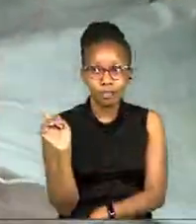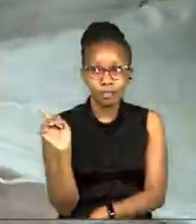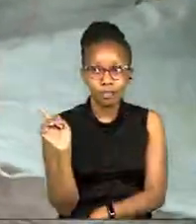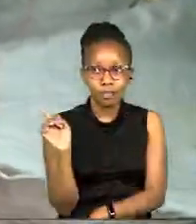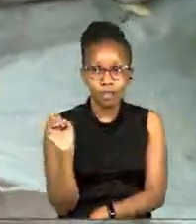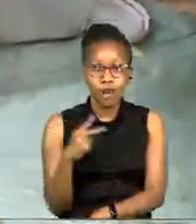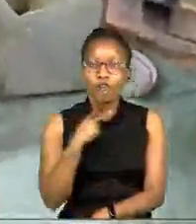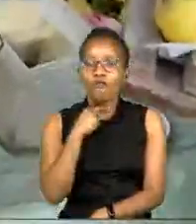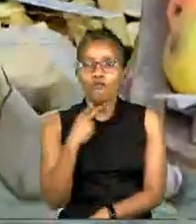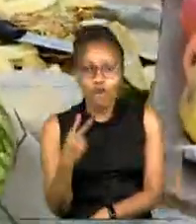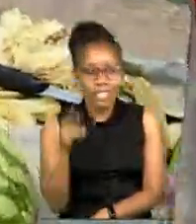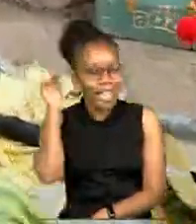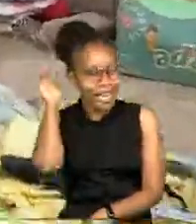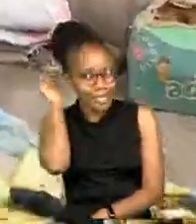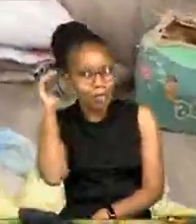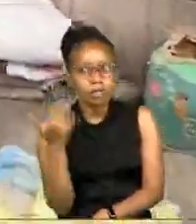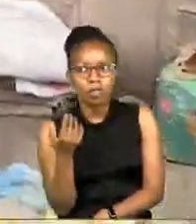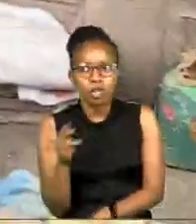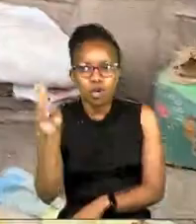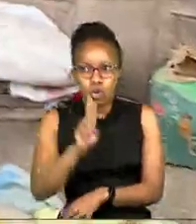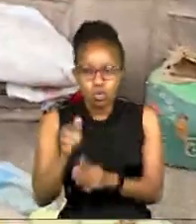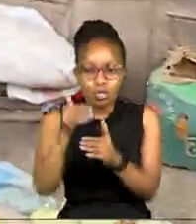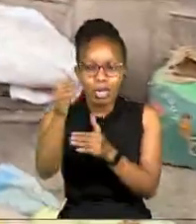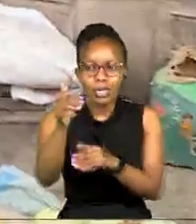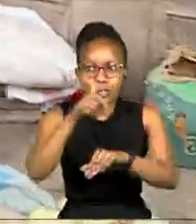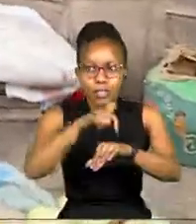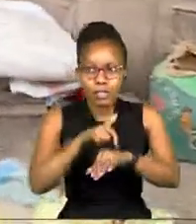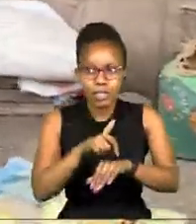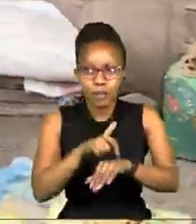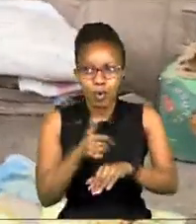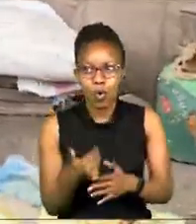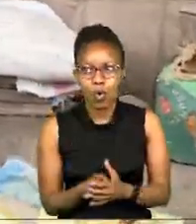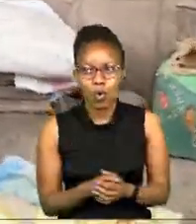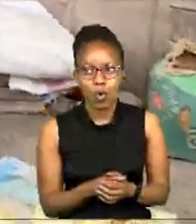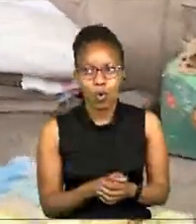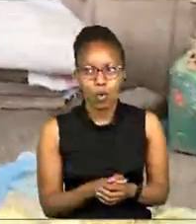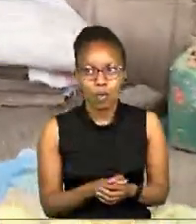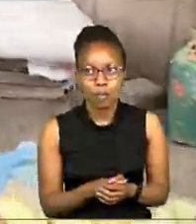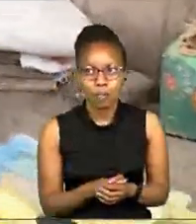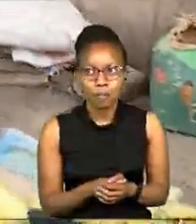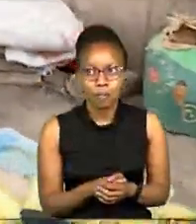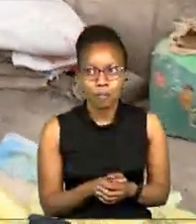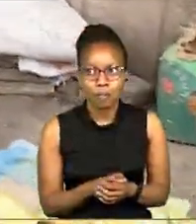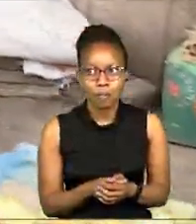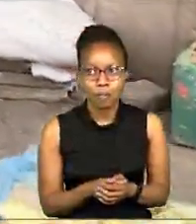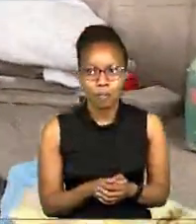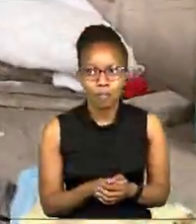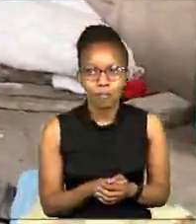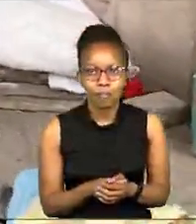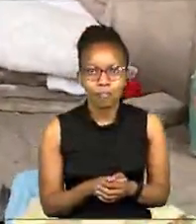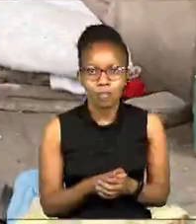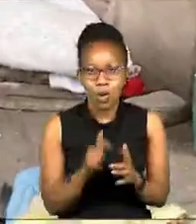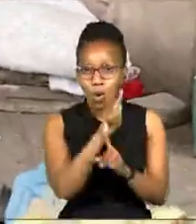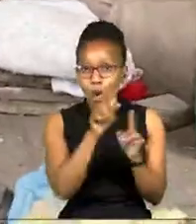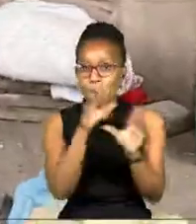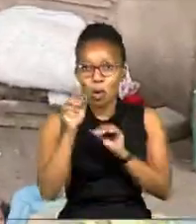imelia. Sasa hiyo unatumia next time. Next time sasa unaendelea tu na kutumia hiyo sasa. Okay. Ndio atakwanza kwa ukienda